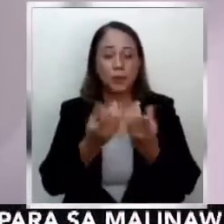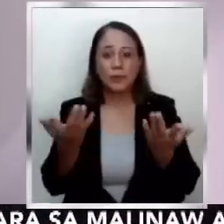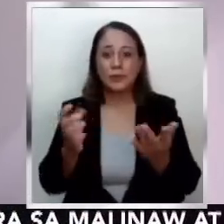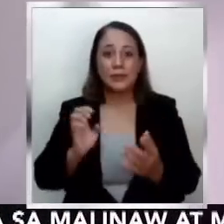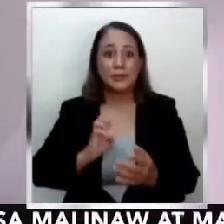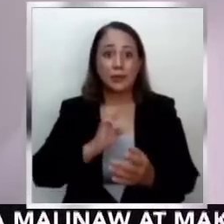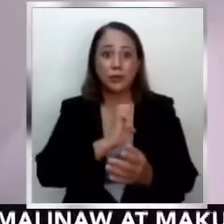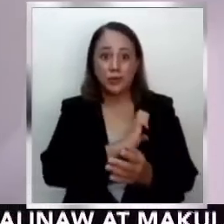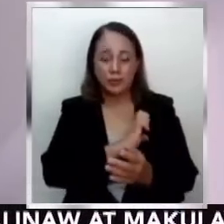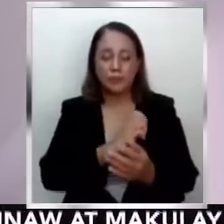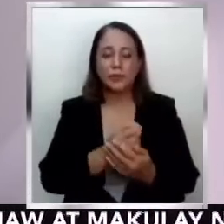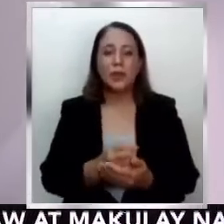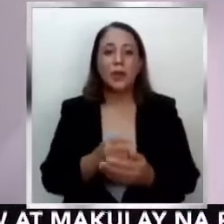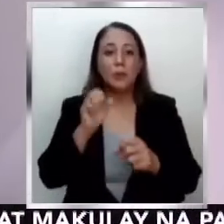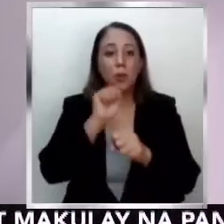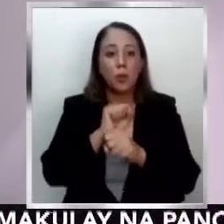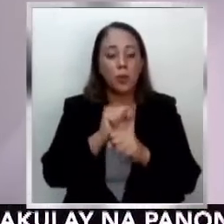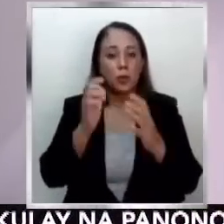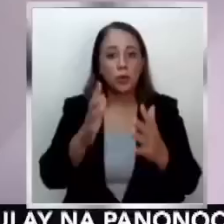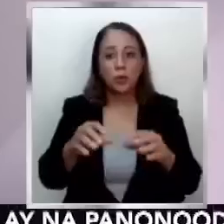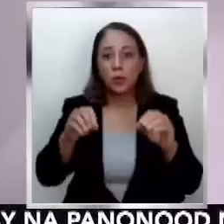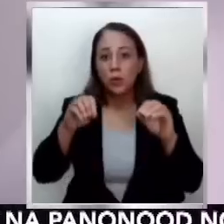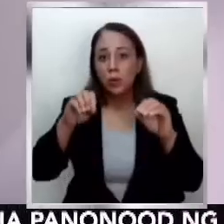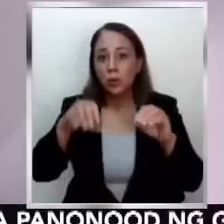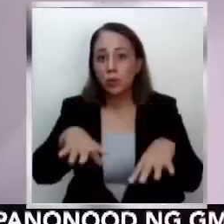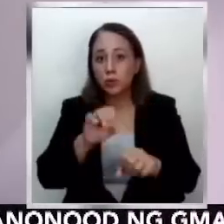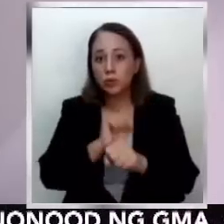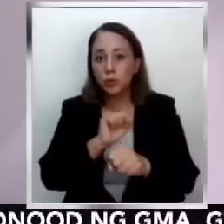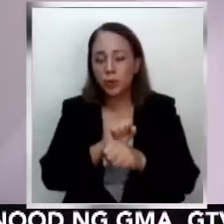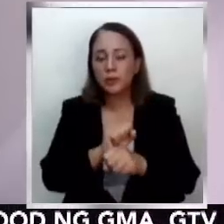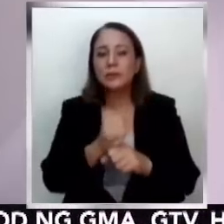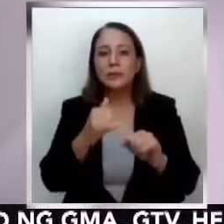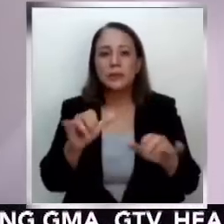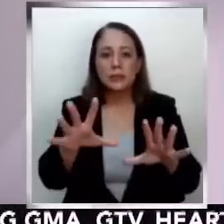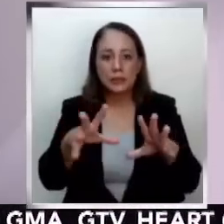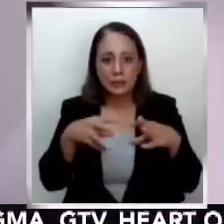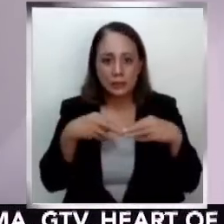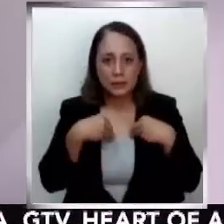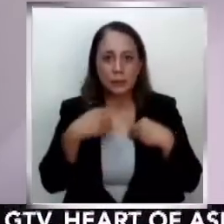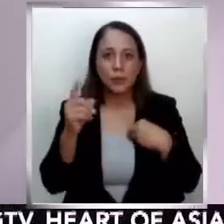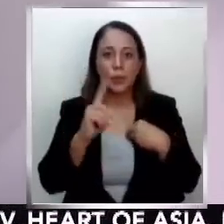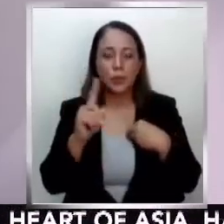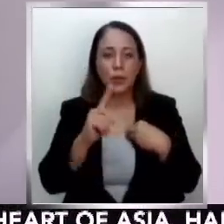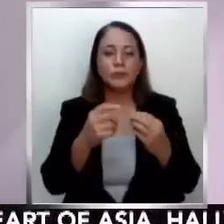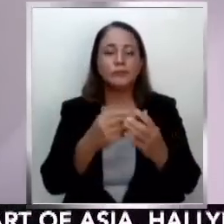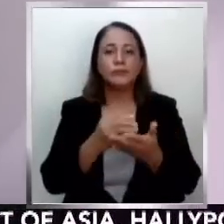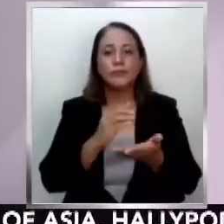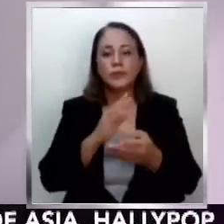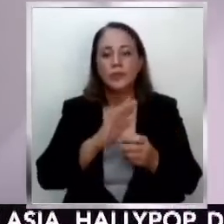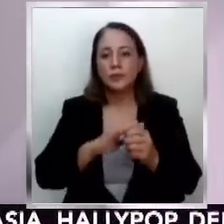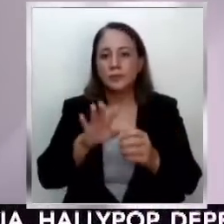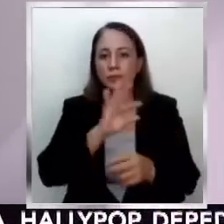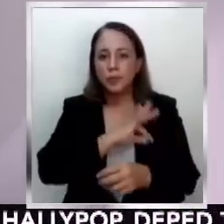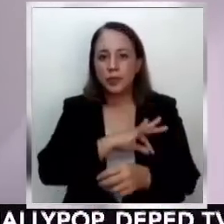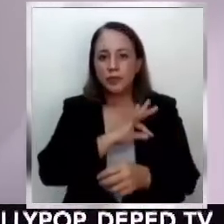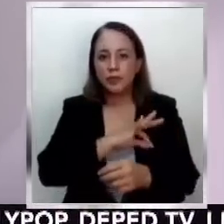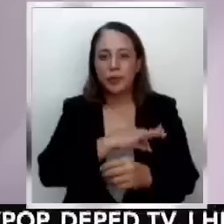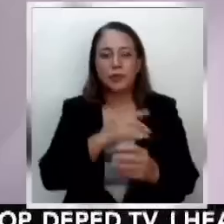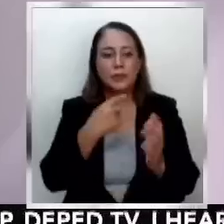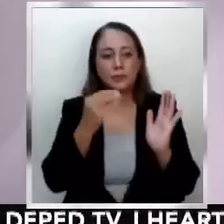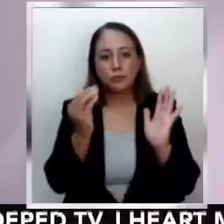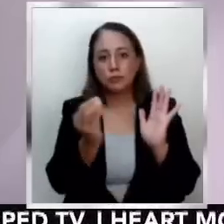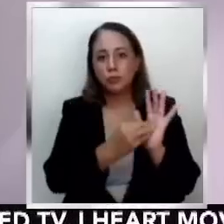mga empleyadong mawawala ng trabaho rito, makatatanggap naman daw ng karampatang benepisyong nakasaad sa